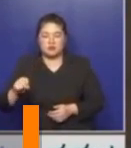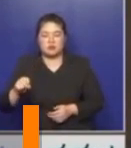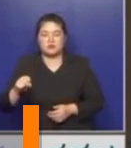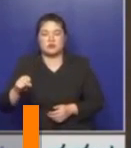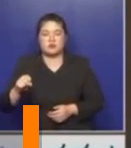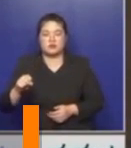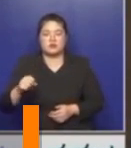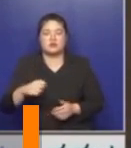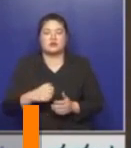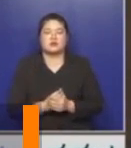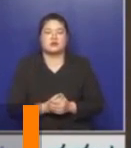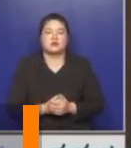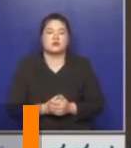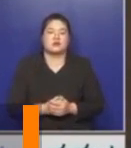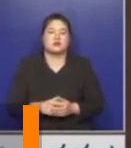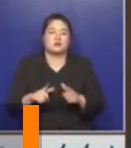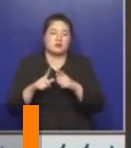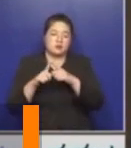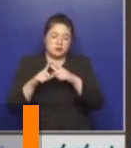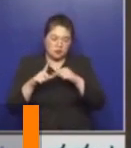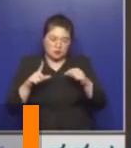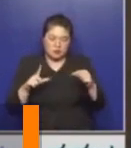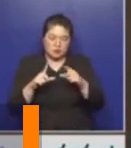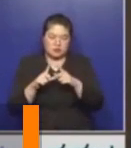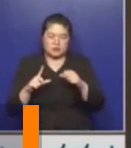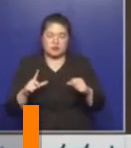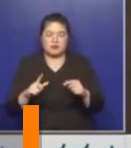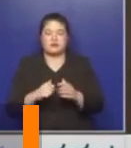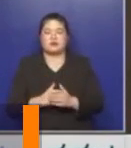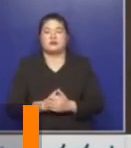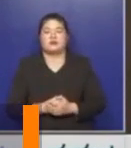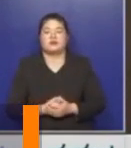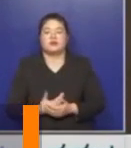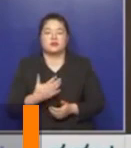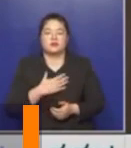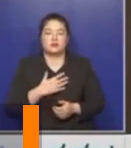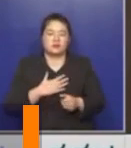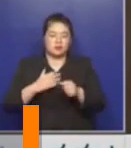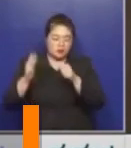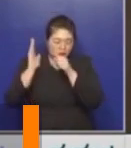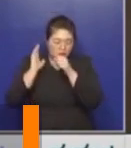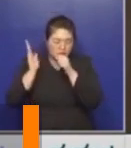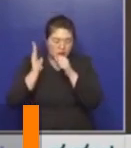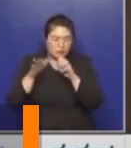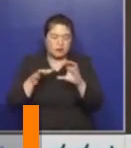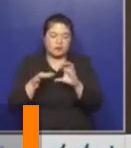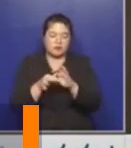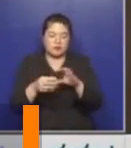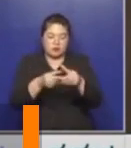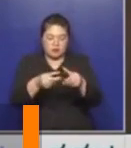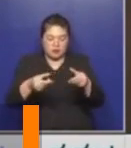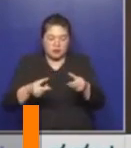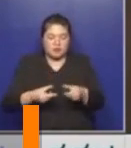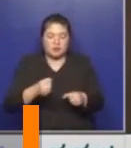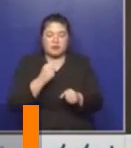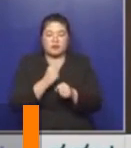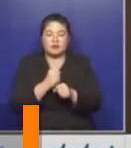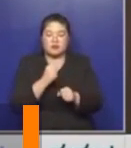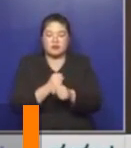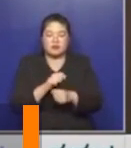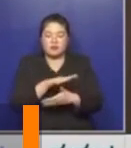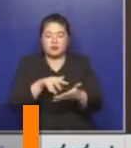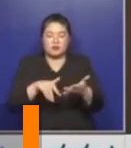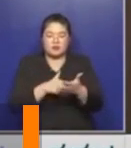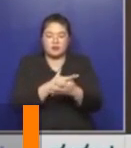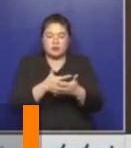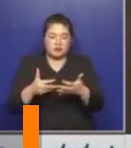อดีตอนาคตใหม่ปัจจุบันพรรคก้าวไกลขออภิปรายเกี่ยวกับรายงานความคืบหน้าในการดำเนินงานตามแผน